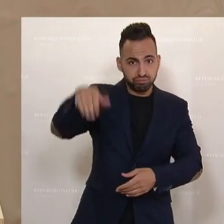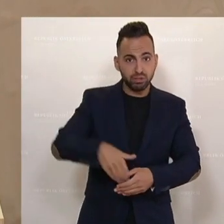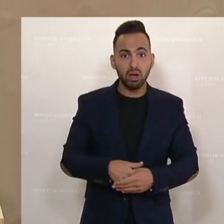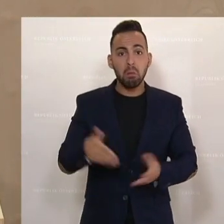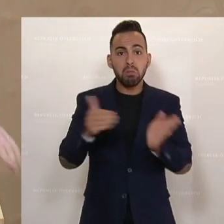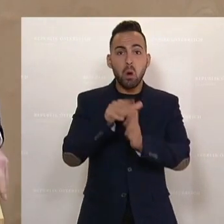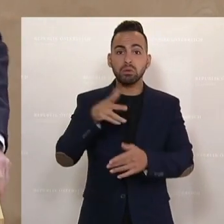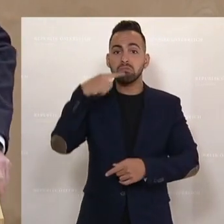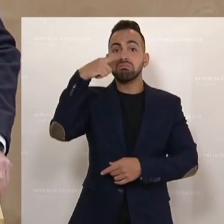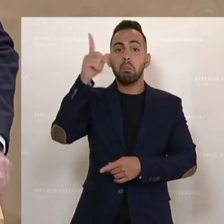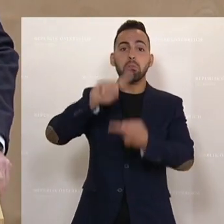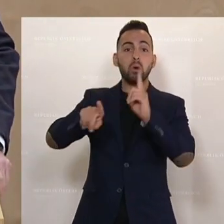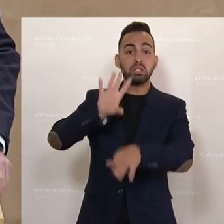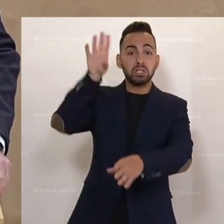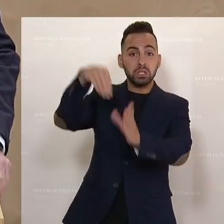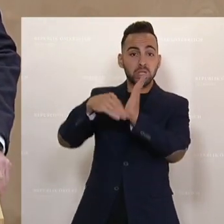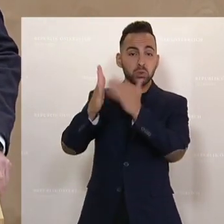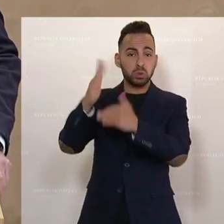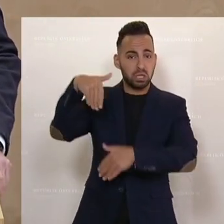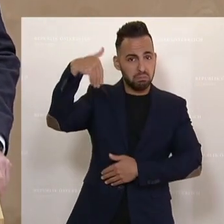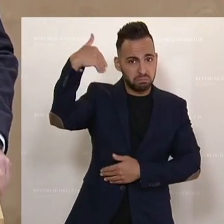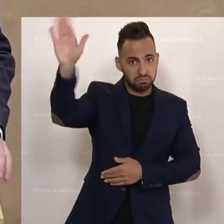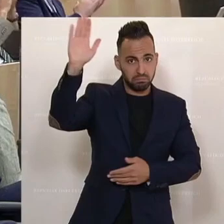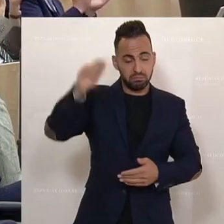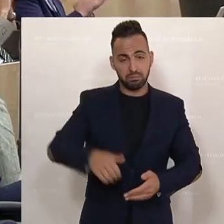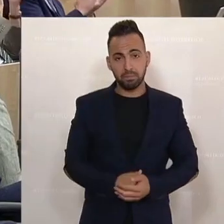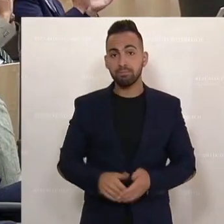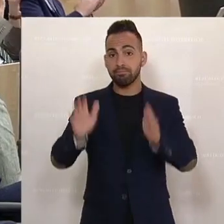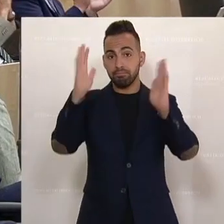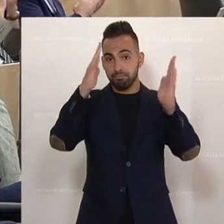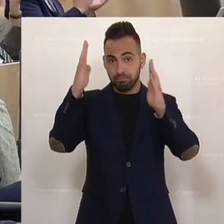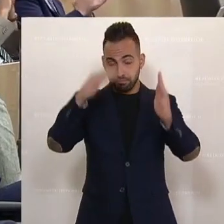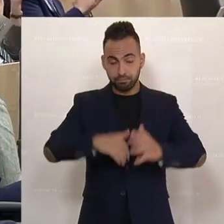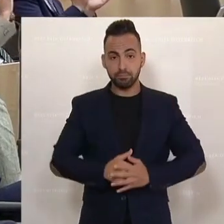Teil dieses abgehobenen politischen Systems zu sein.